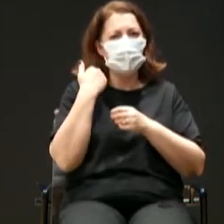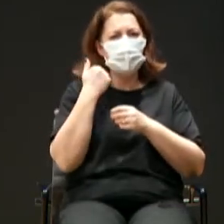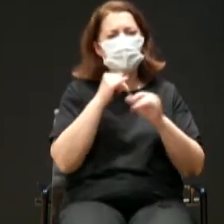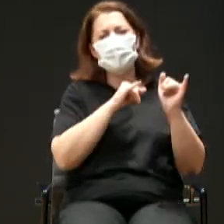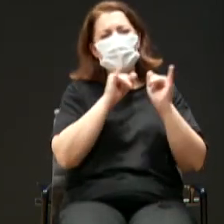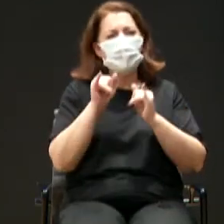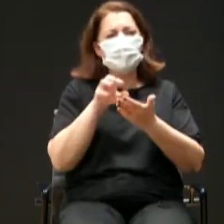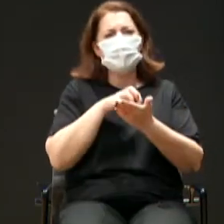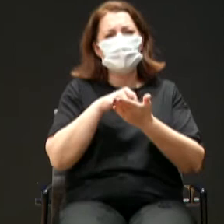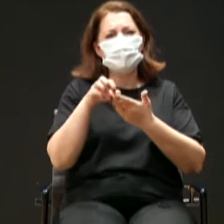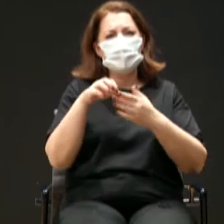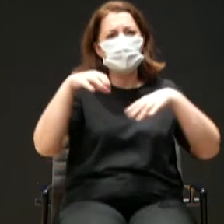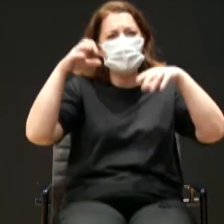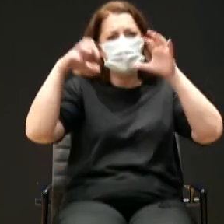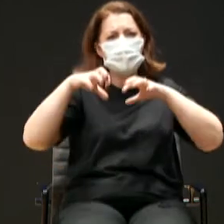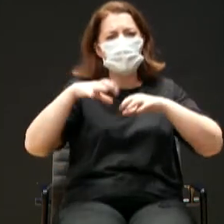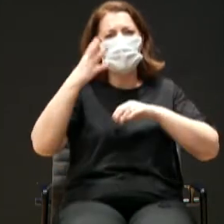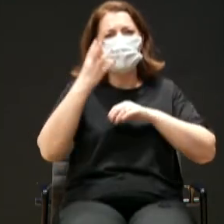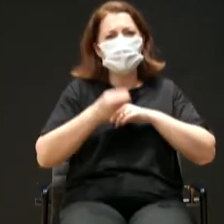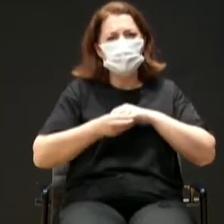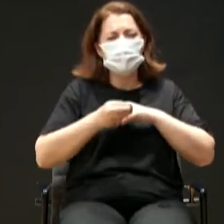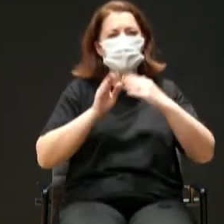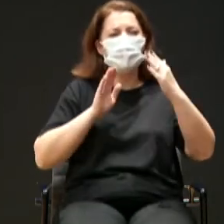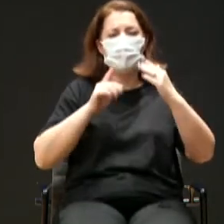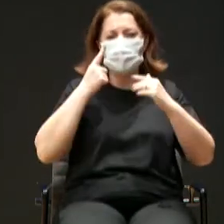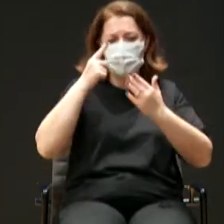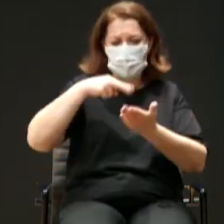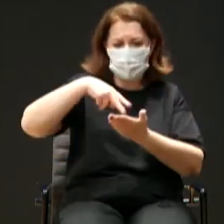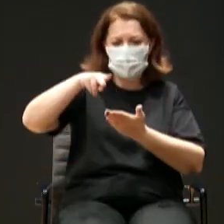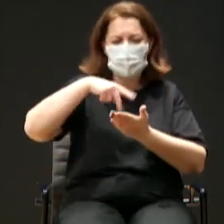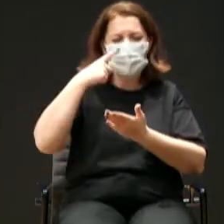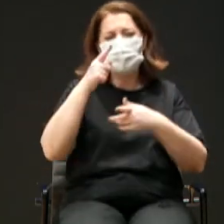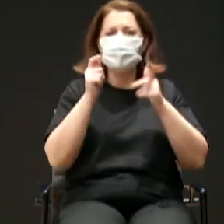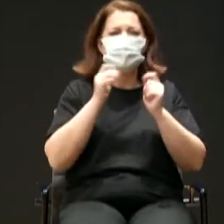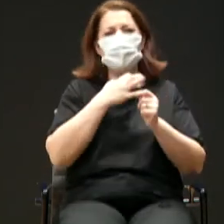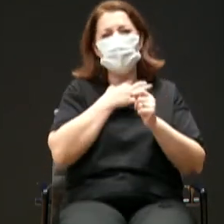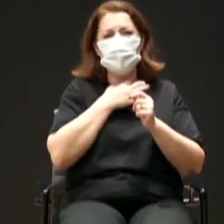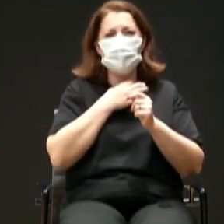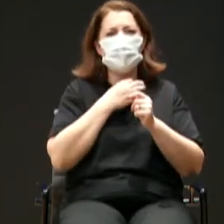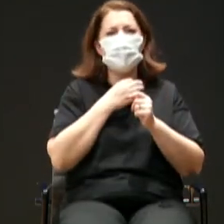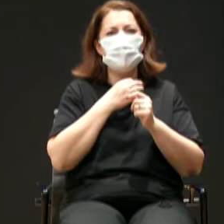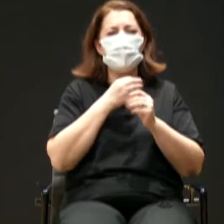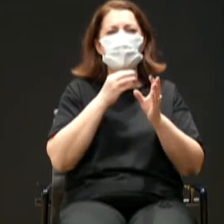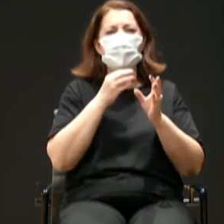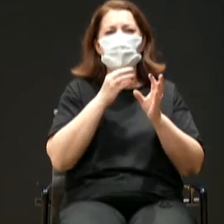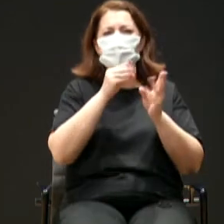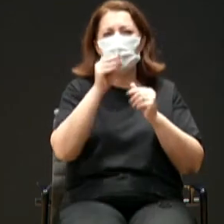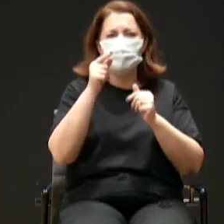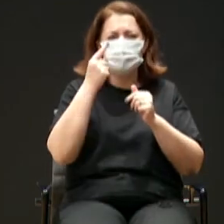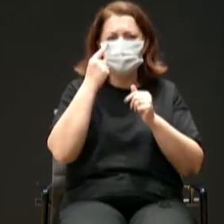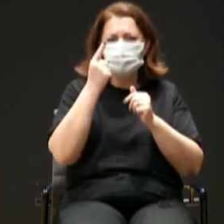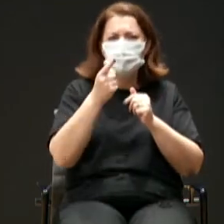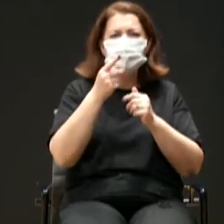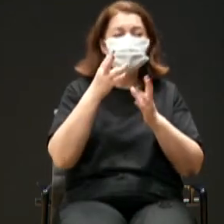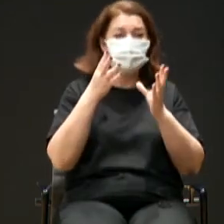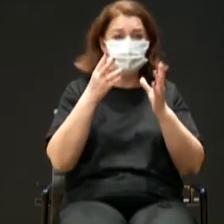aynı bölgede yağmur yağdığında karşıdan karşıya vatandaş geçerken zorluk gösteriyor. Toz var mıdır? Vardır. Bu kadar hızlı